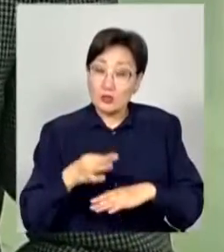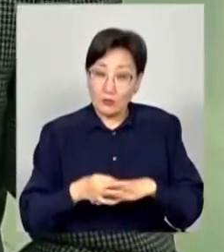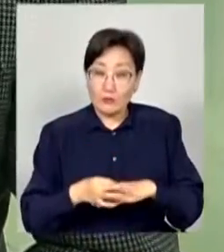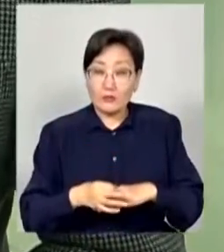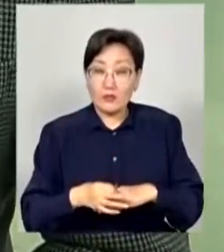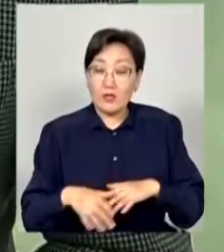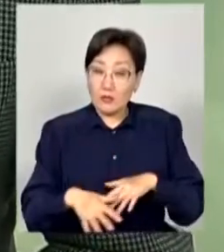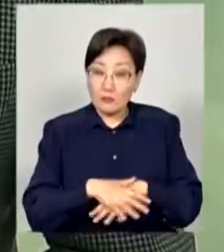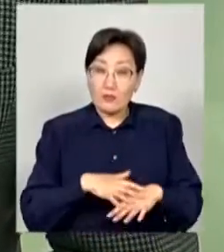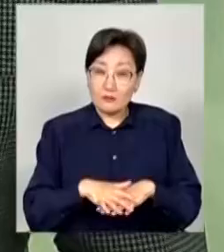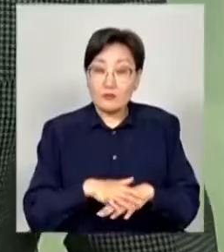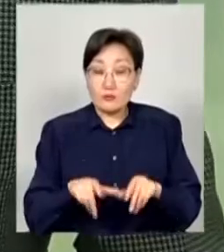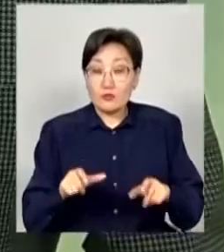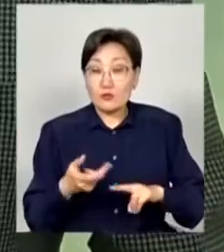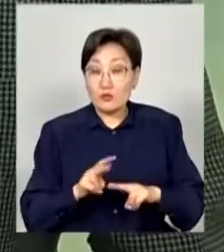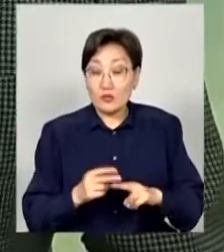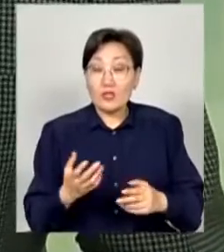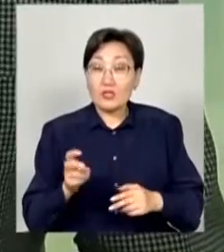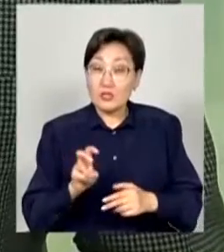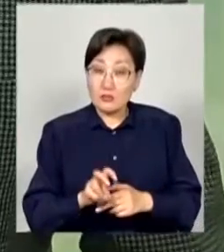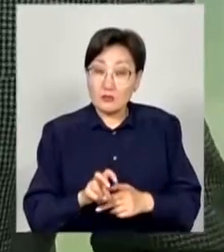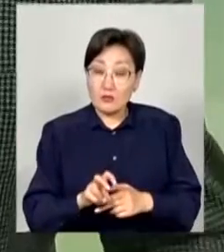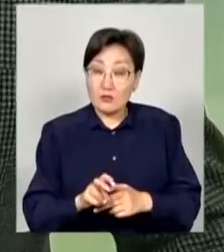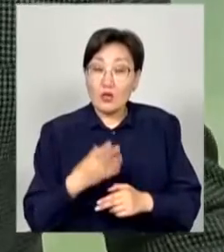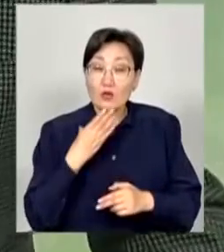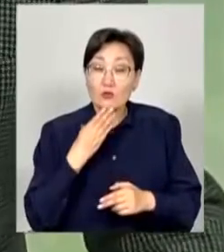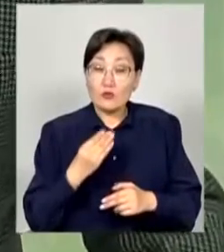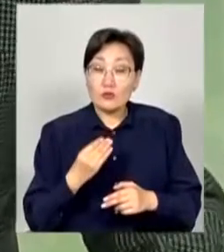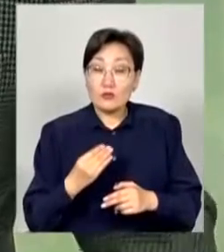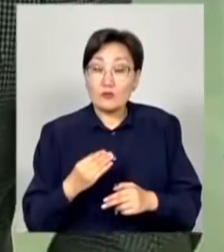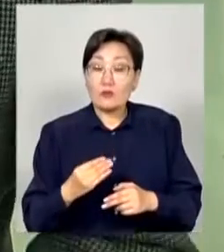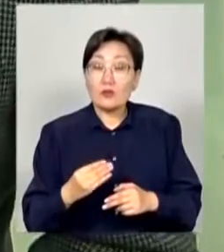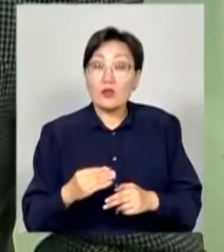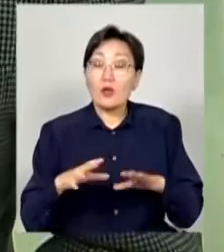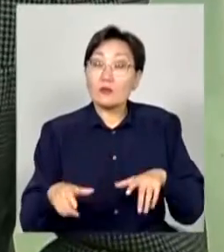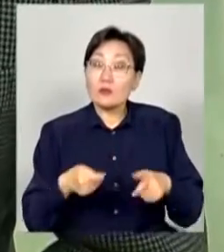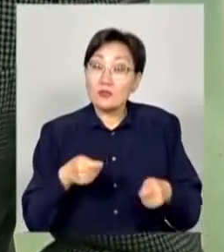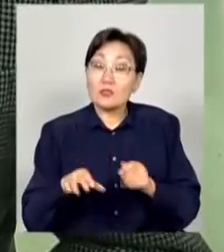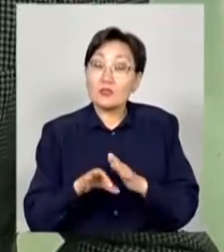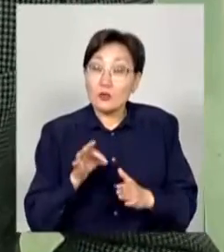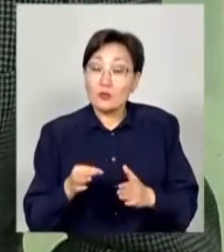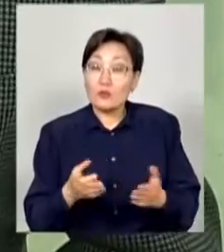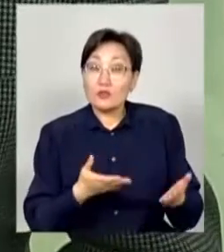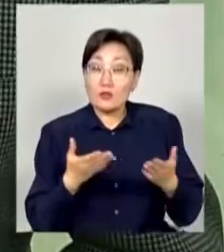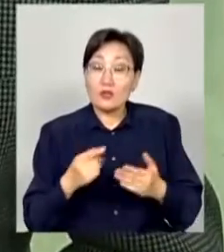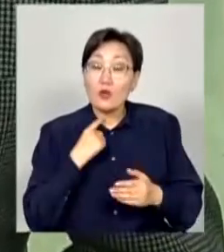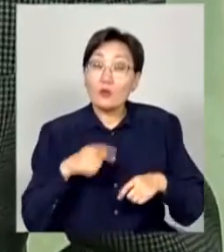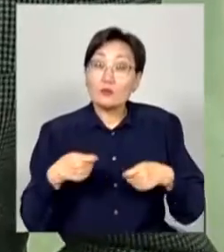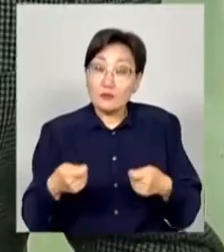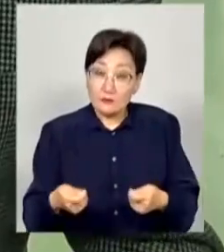еліміз. Сондықтан келіп өз тұлғаларыңызды таңдаңыздар, дауыс беріңіздер.